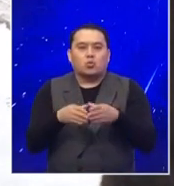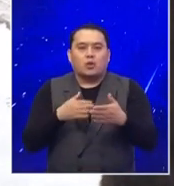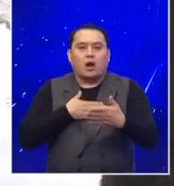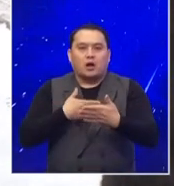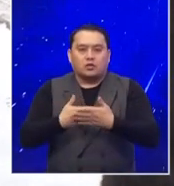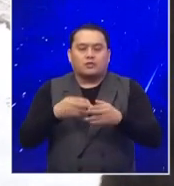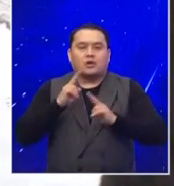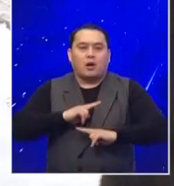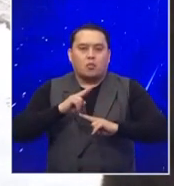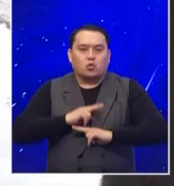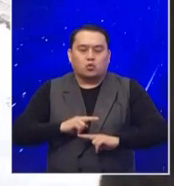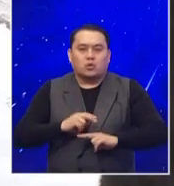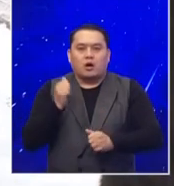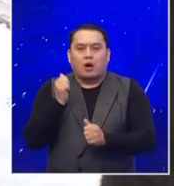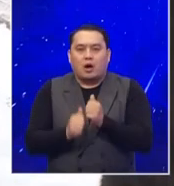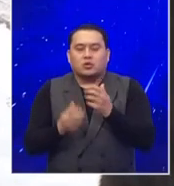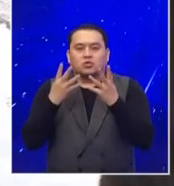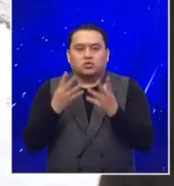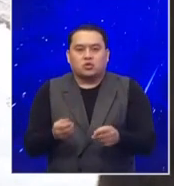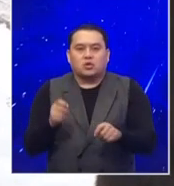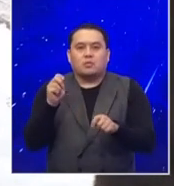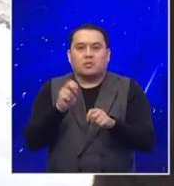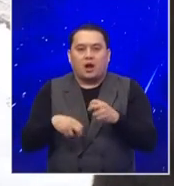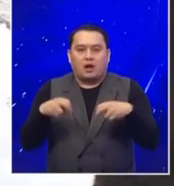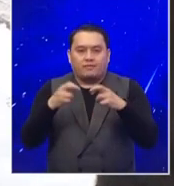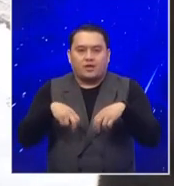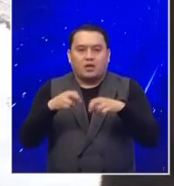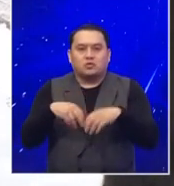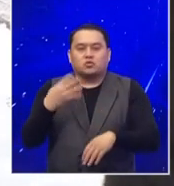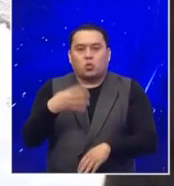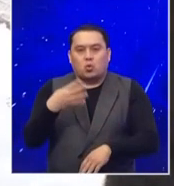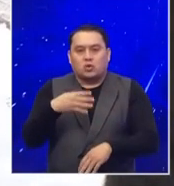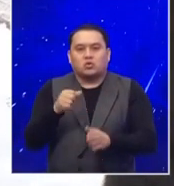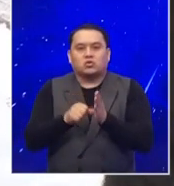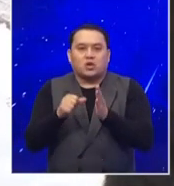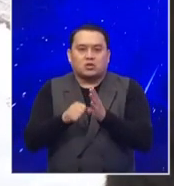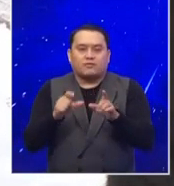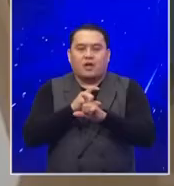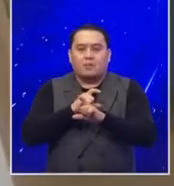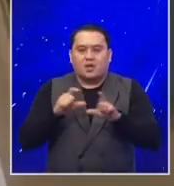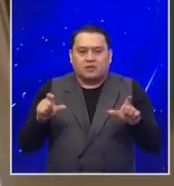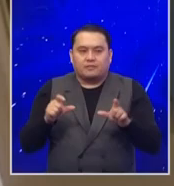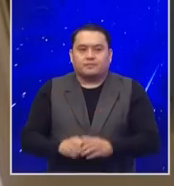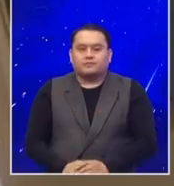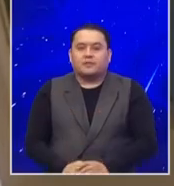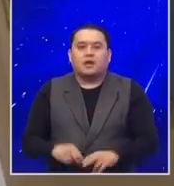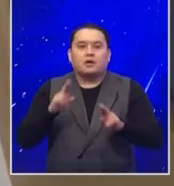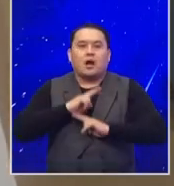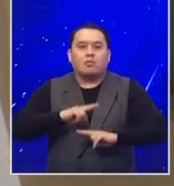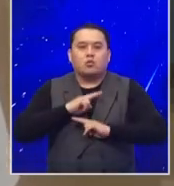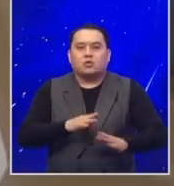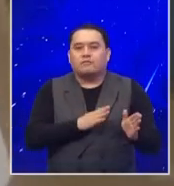свою работу. Ежедневно обследуют более 40-60 объектов. Свою работу